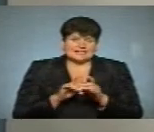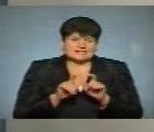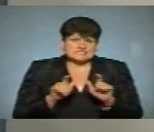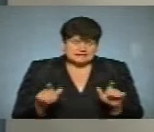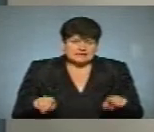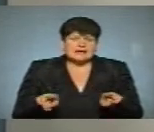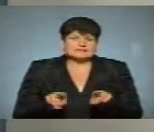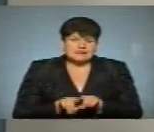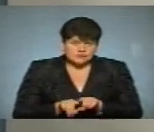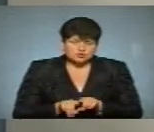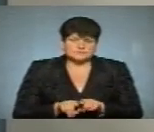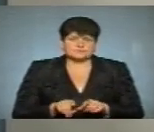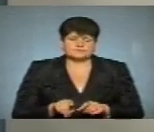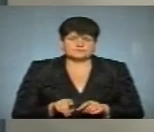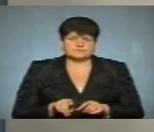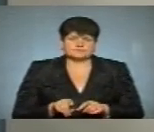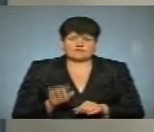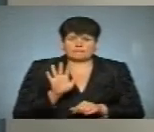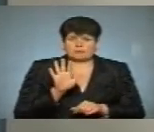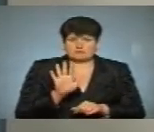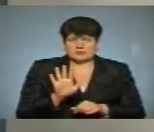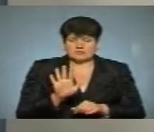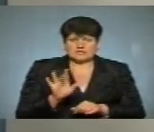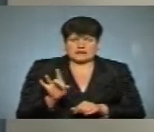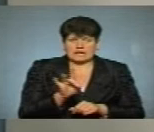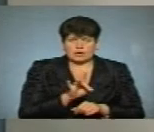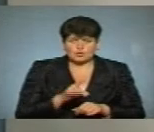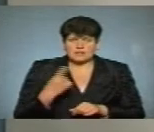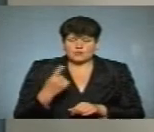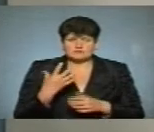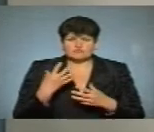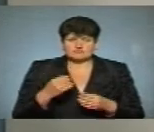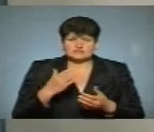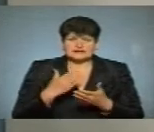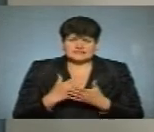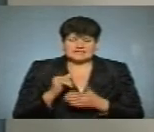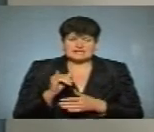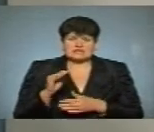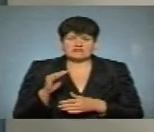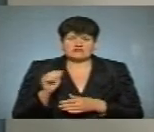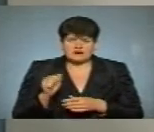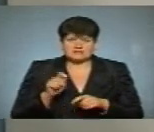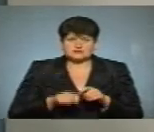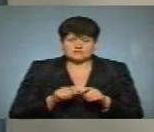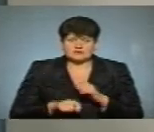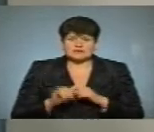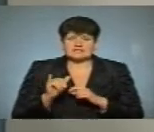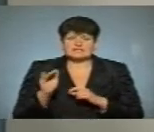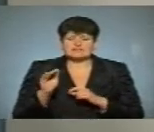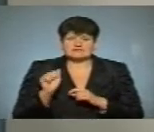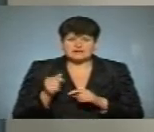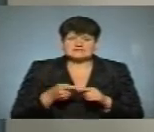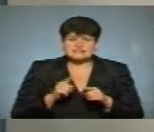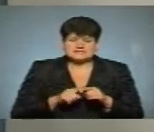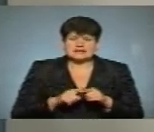також в 5 регіонах вже області є ІФА-тестування. Що таке ІФА-тестування? Це тести,